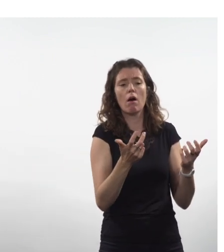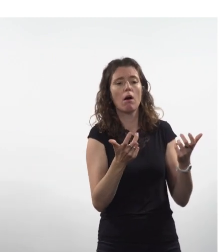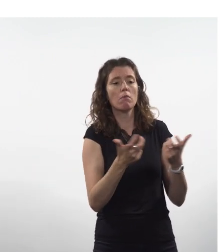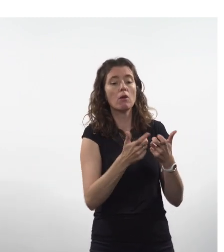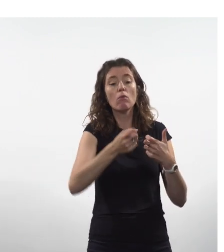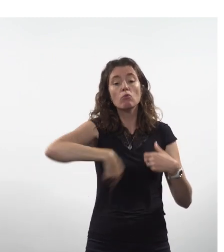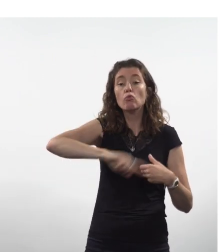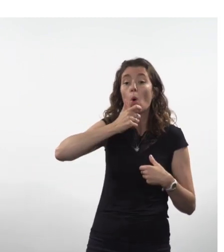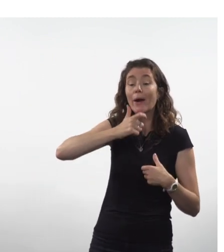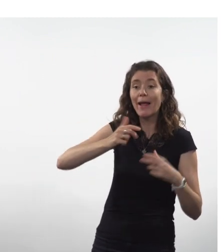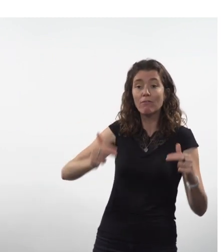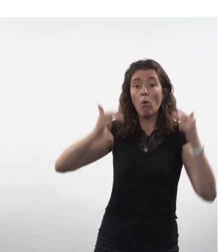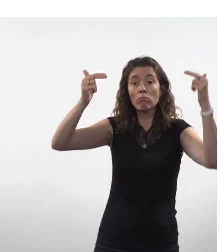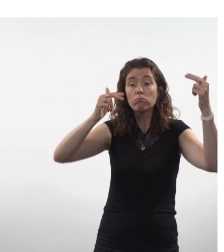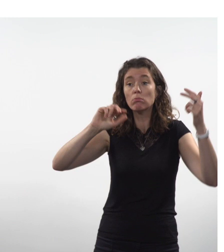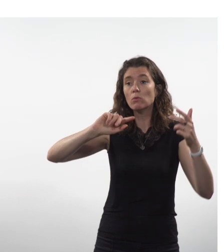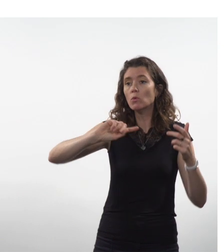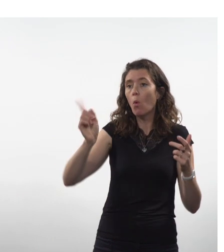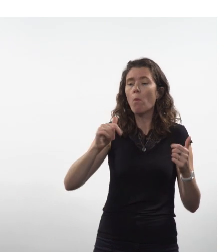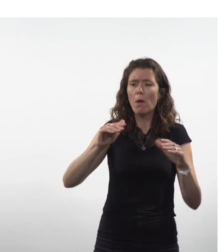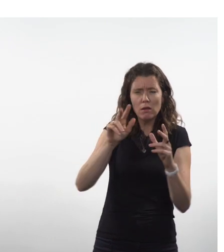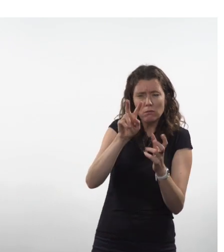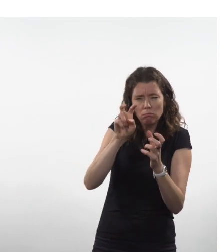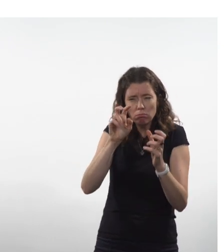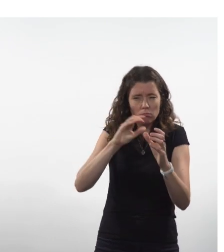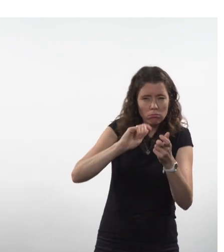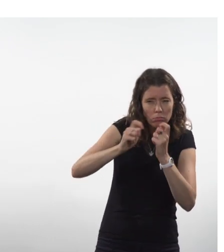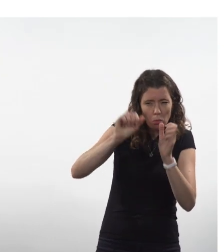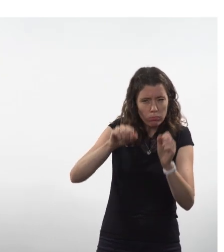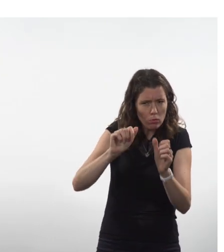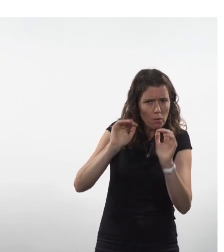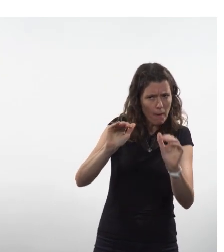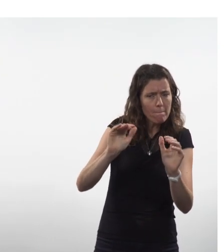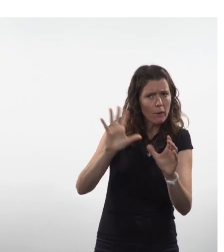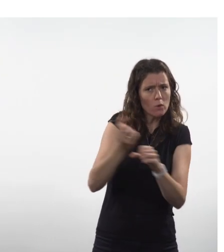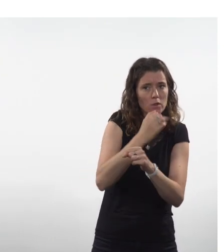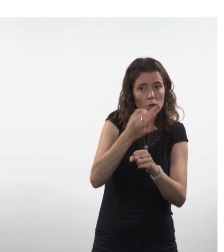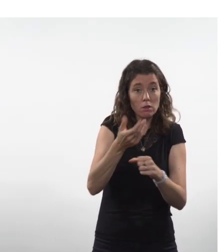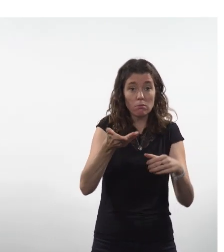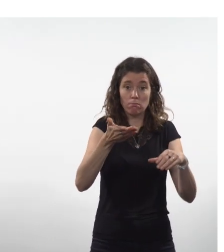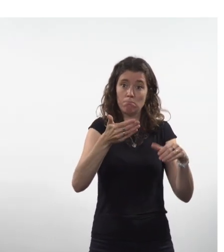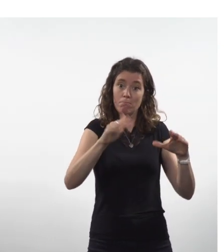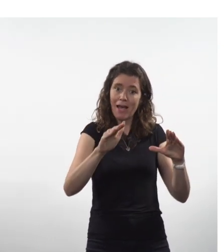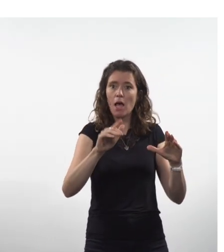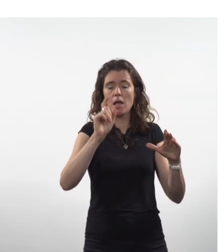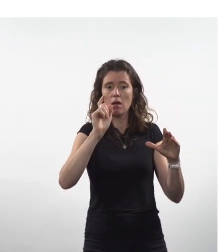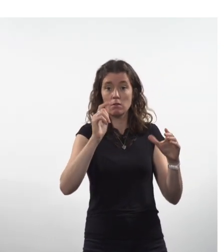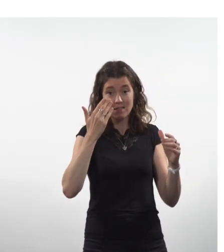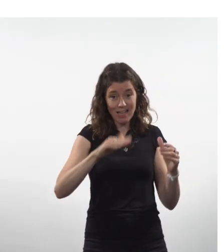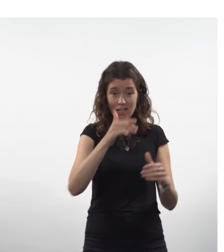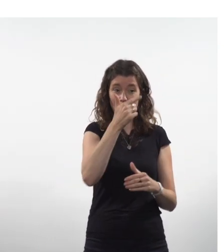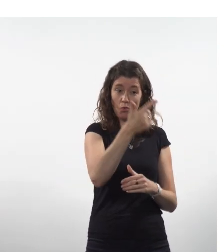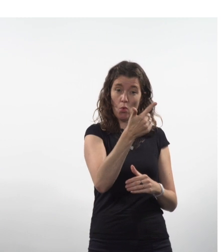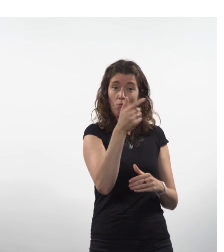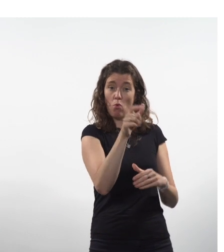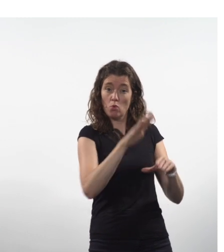tous un super niveau d'anglais. Il y a des mots qu'on oublie un petit peu. On arrive à suivre une conversation, mais il faut savoir que 2 mots sur